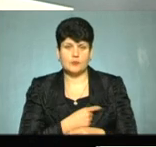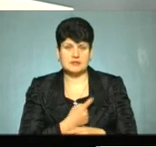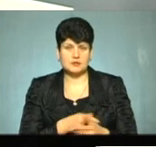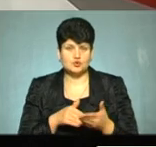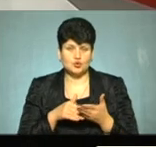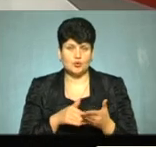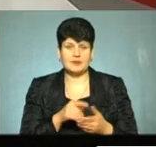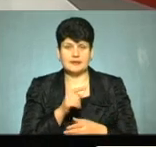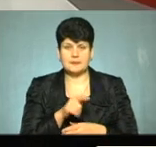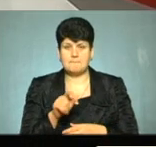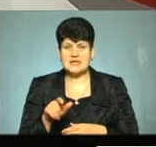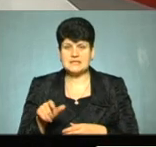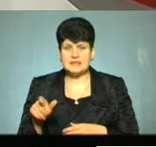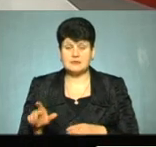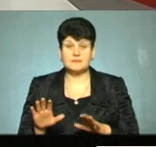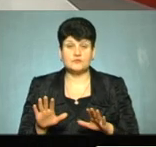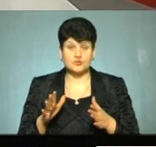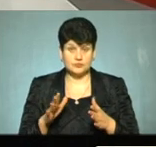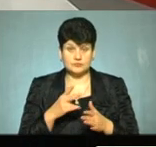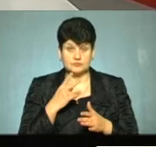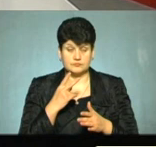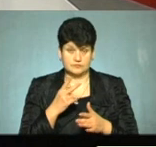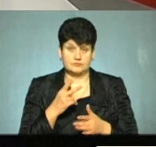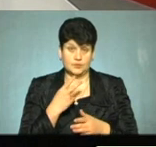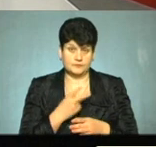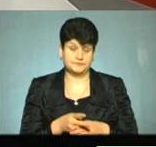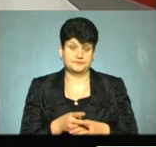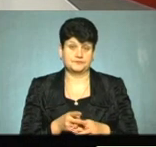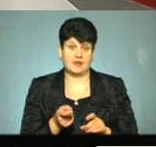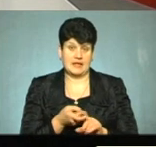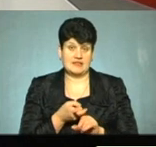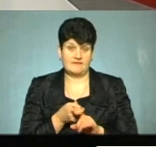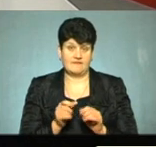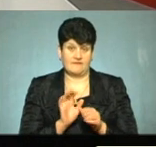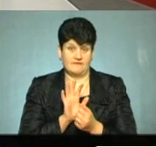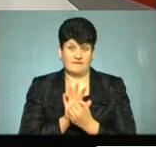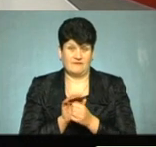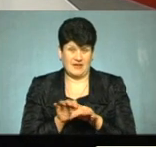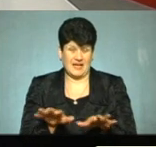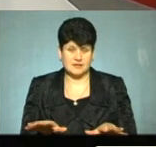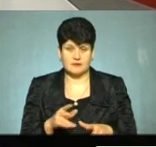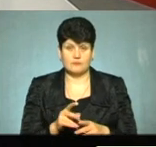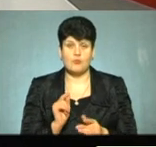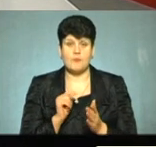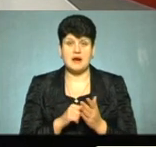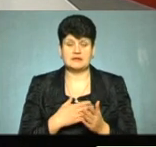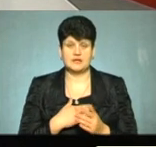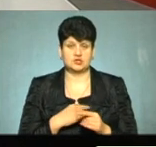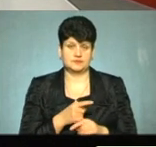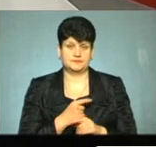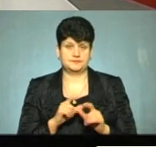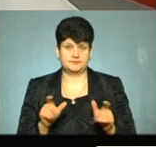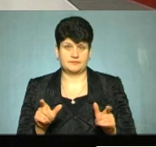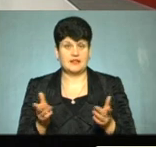кваліфіковану медичну допомогу тим пацієнтам, які би в разі підозри на коронавірусну інфекцію попали би в наші лікувальні установи, в наші